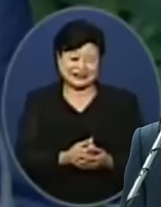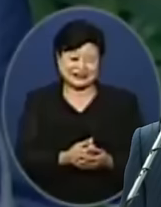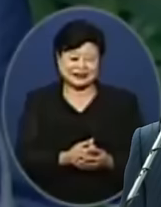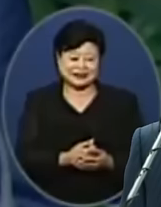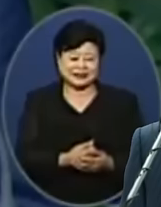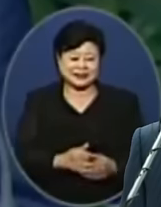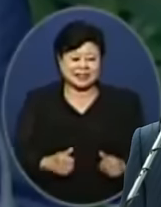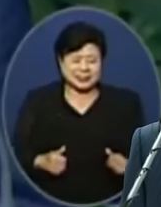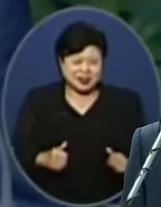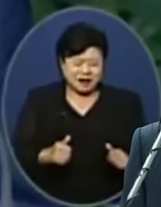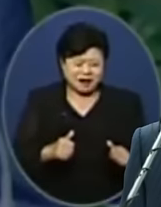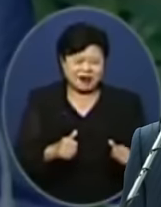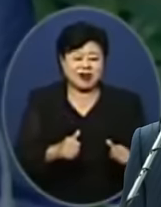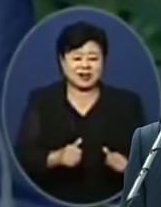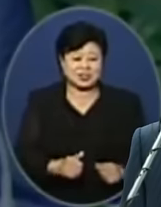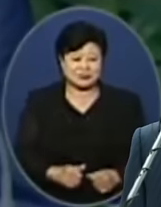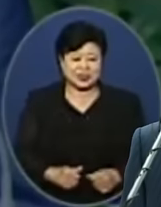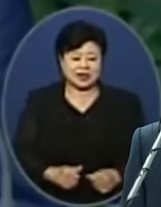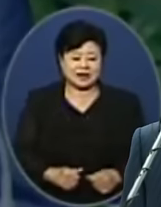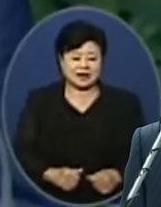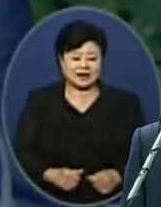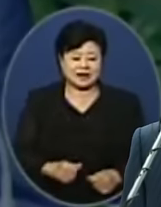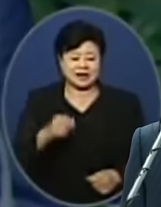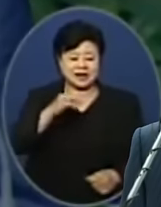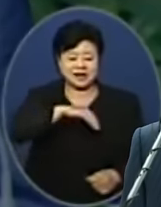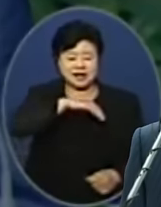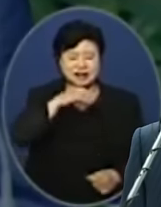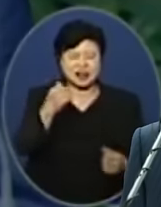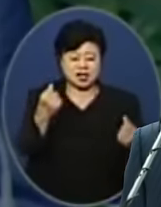어찌하든지 근육을 키우십시오.